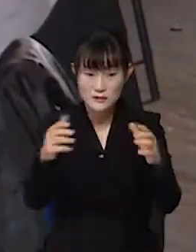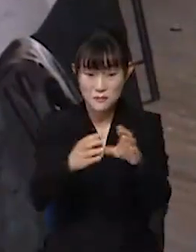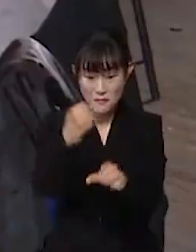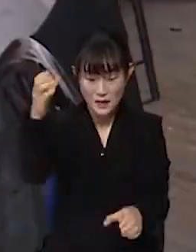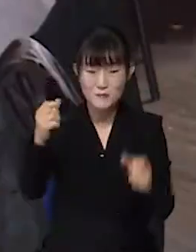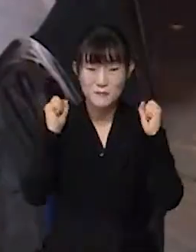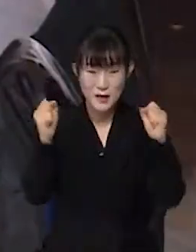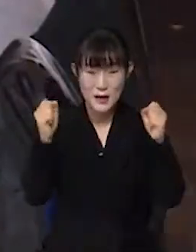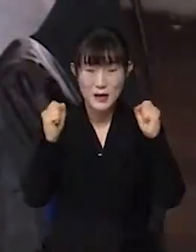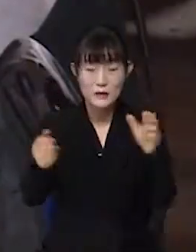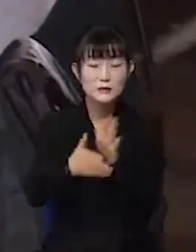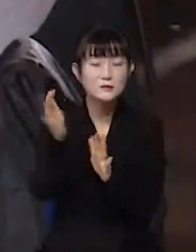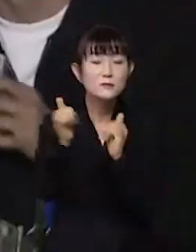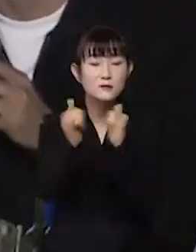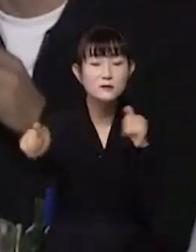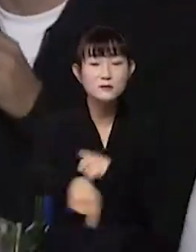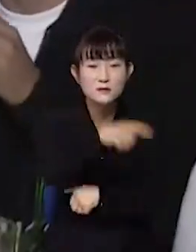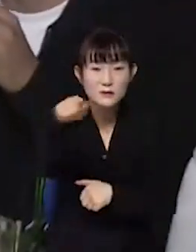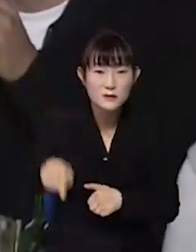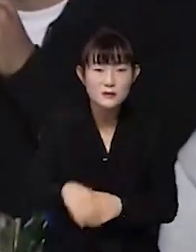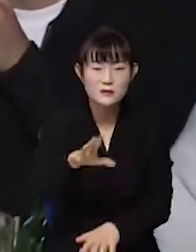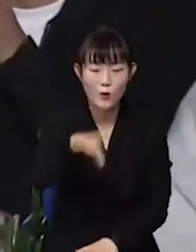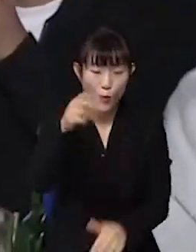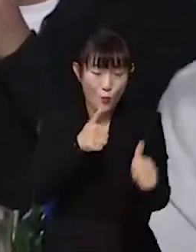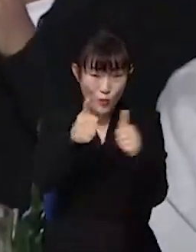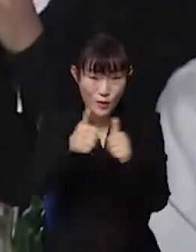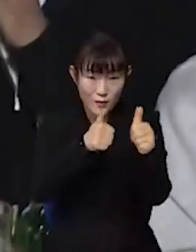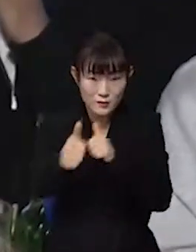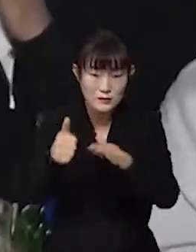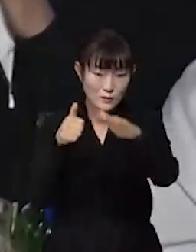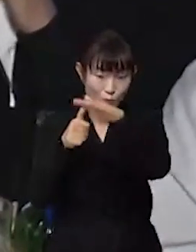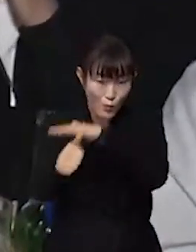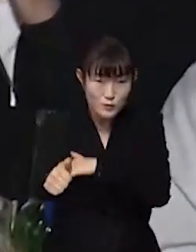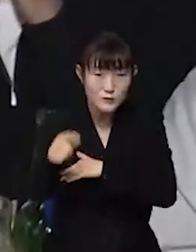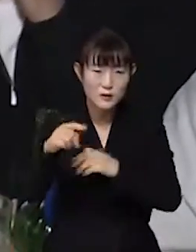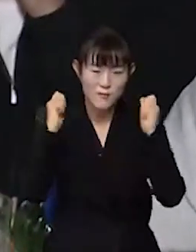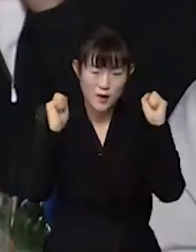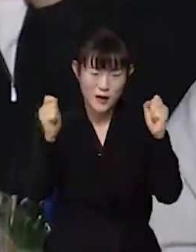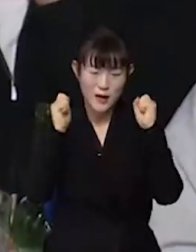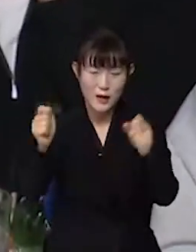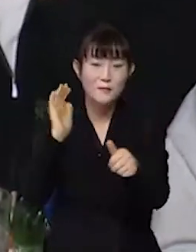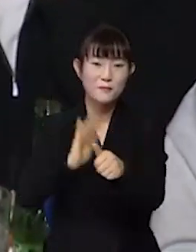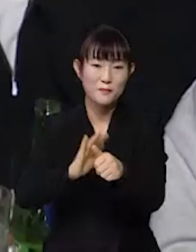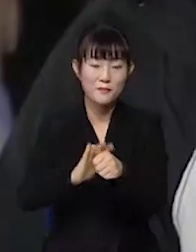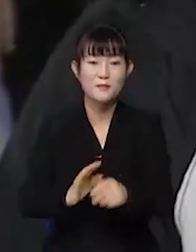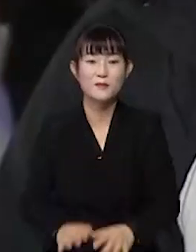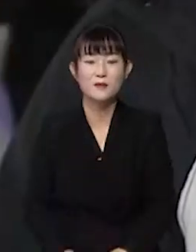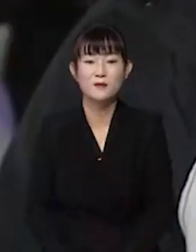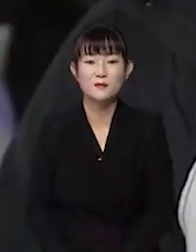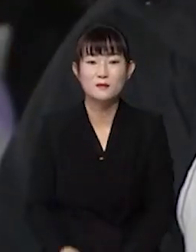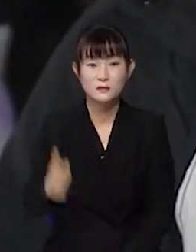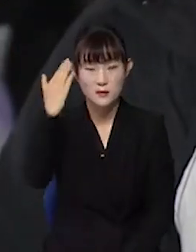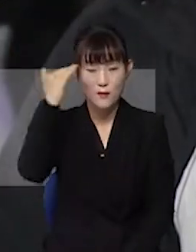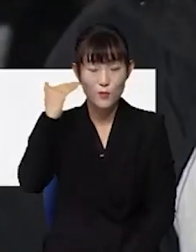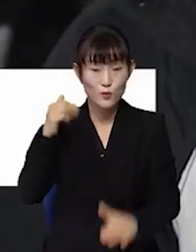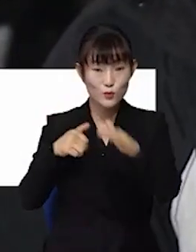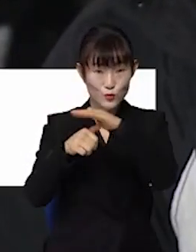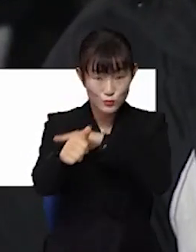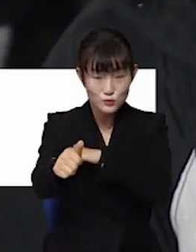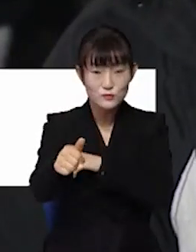막대를 손에 쥔 시민들은 첫 경기를 앞둔 태극전사들에게 힘을 불어넣습니다. 대한민국